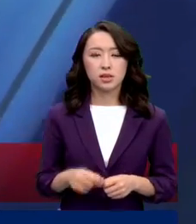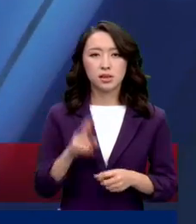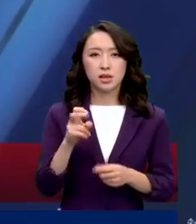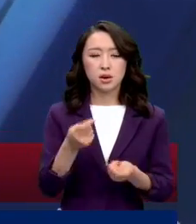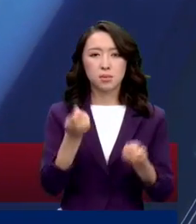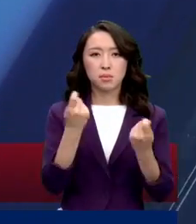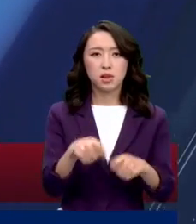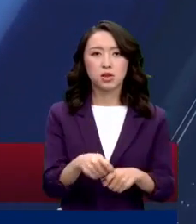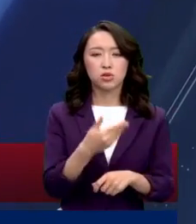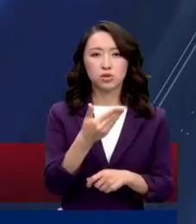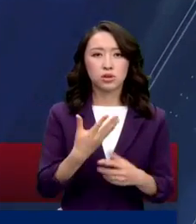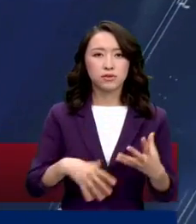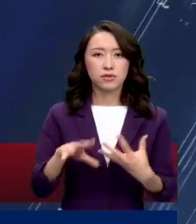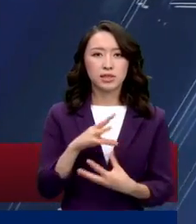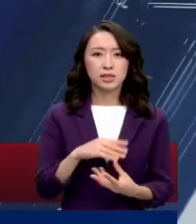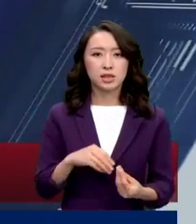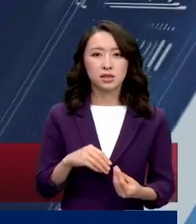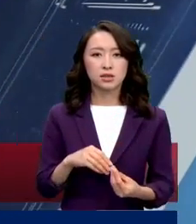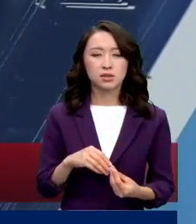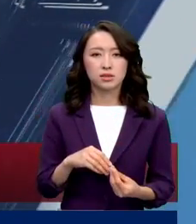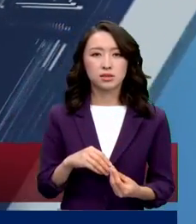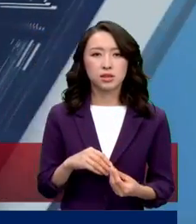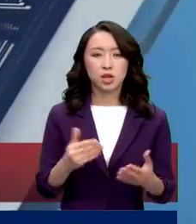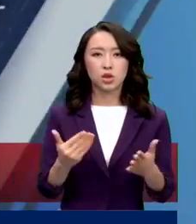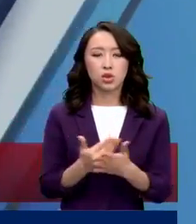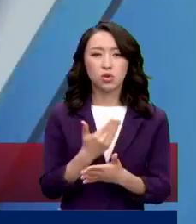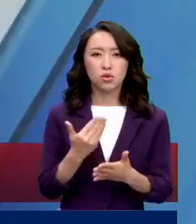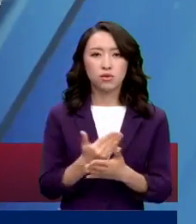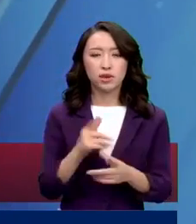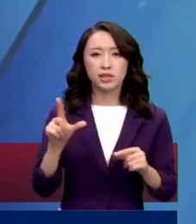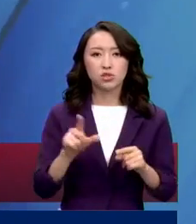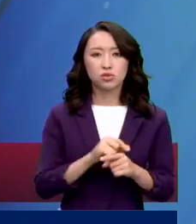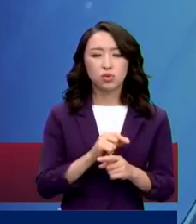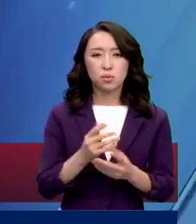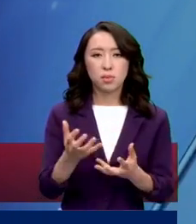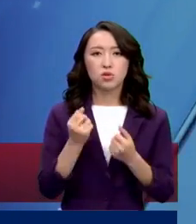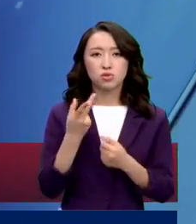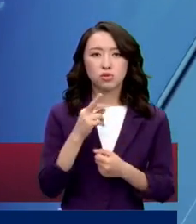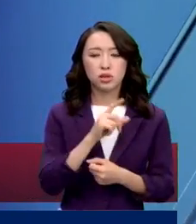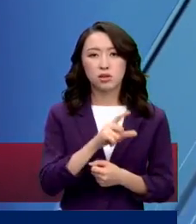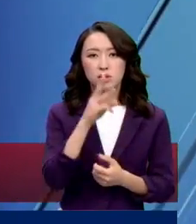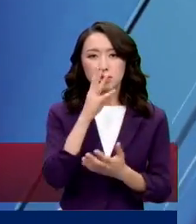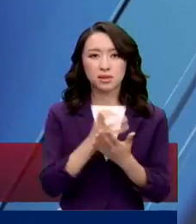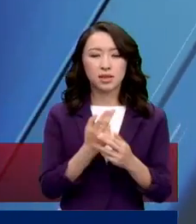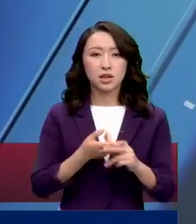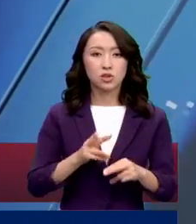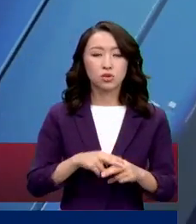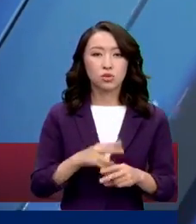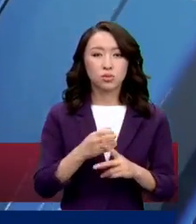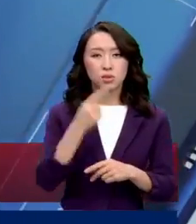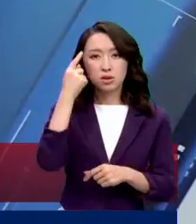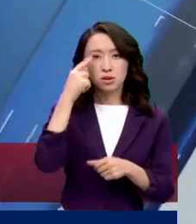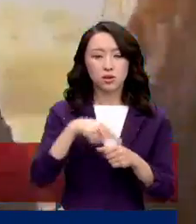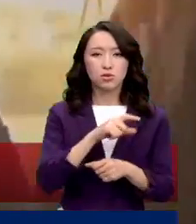блокировки вот этих всех новых источников получения для населения нормат, которые наводят на